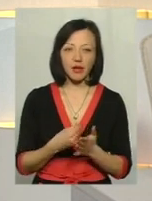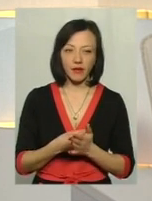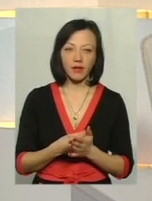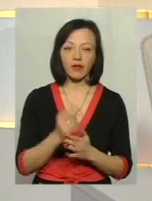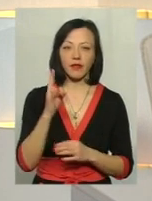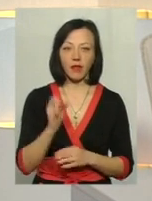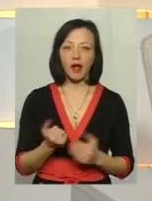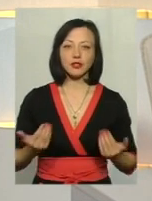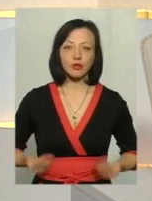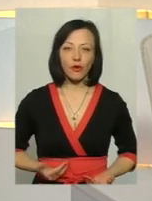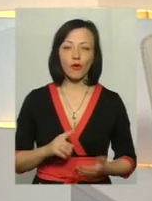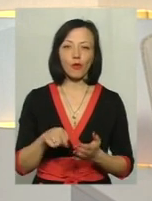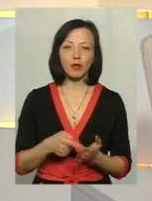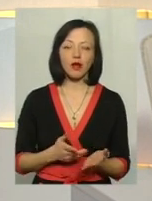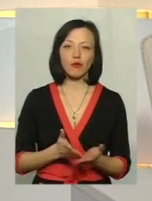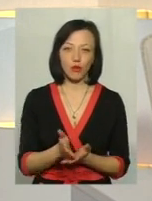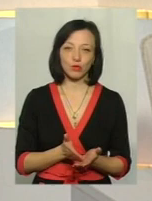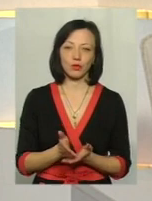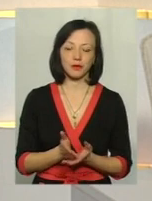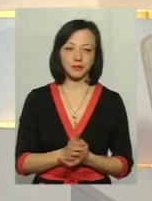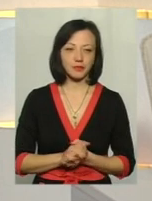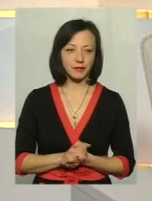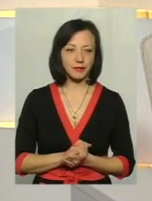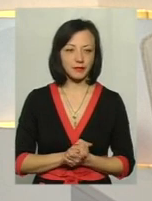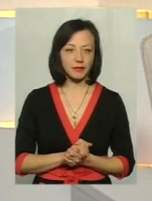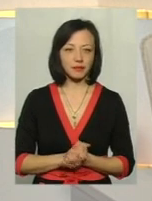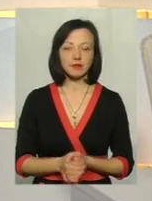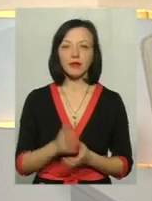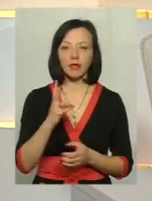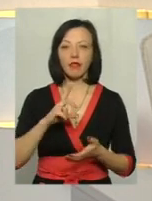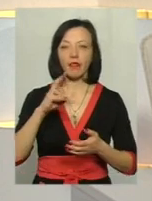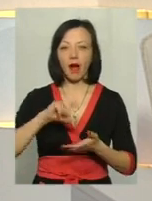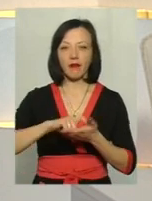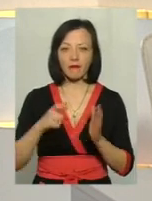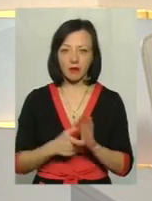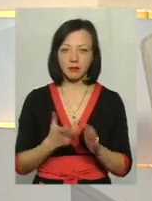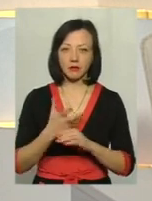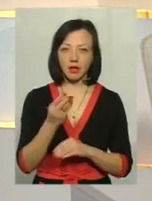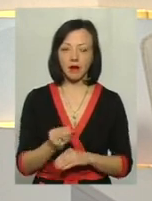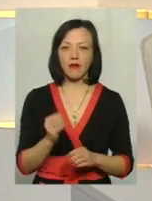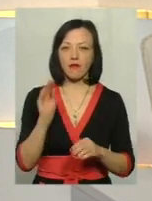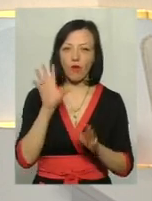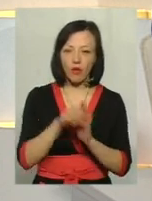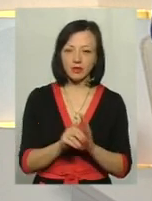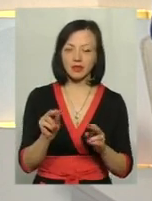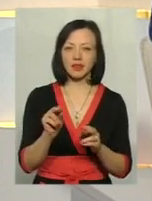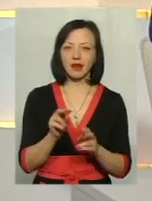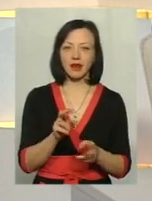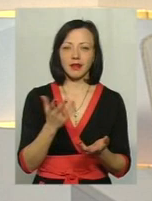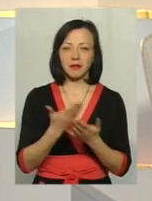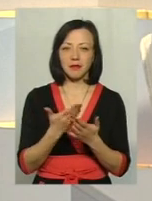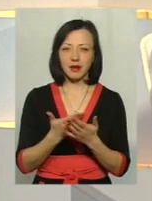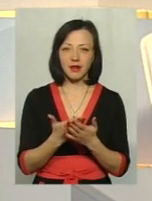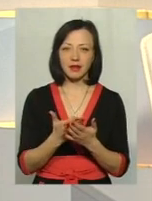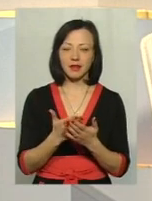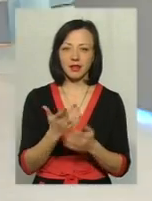на житлово-комунальні послуги на сьогоднішній день на квартплату? Чи входить деретизація? Що безпосередньо є,